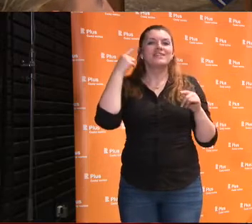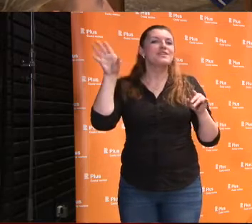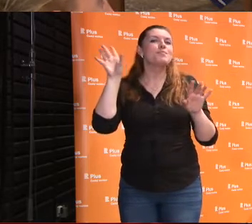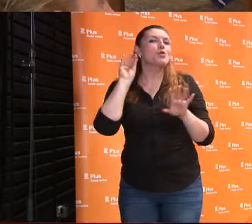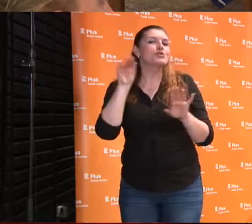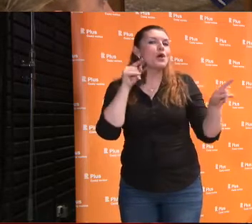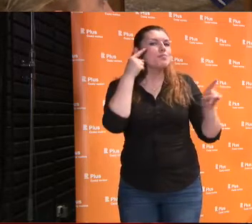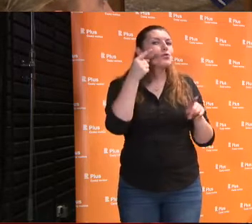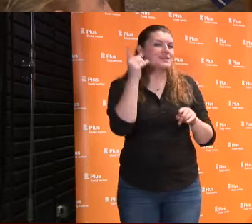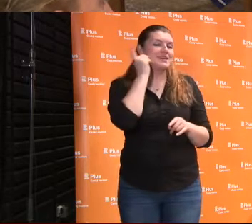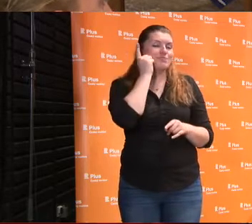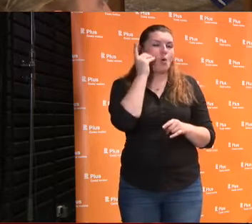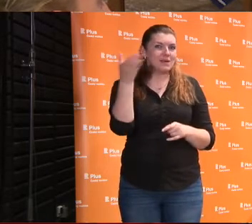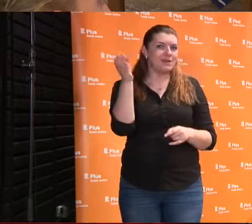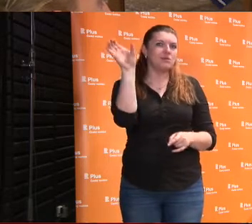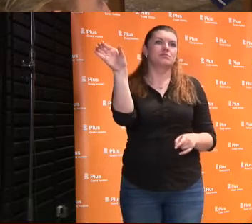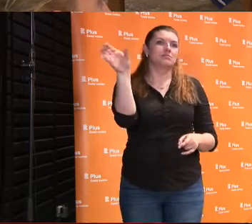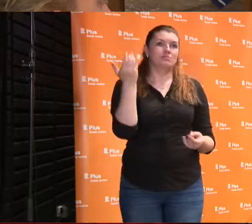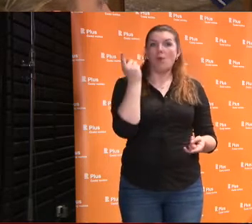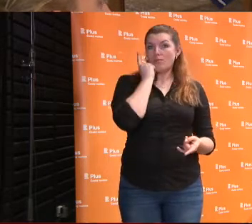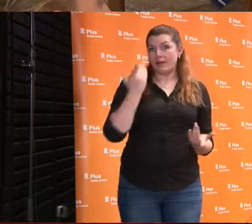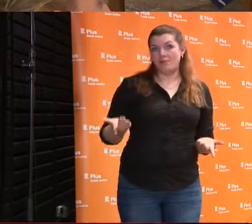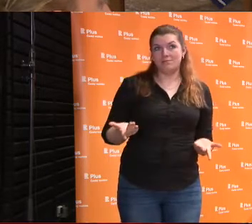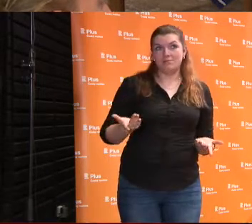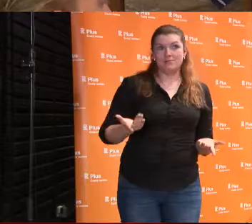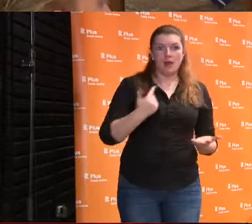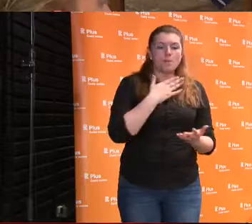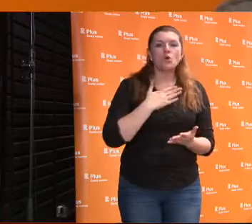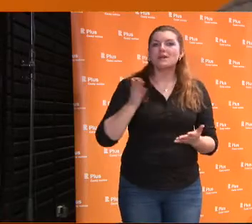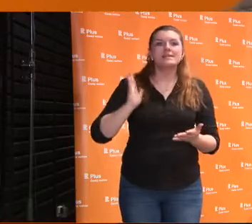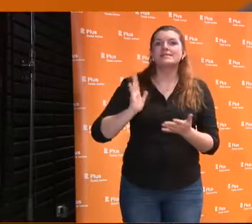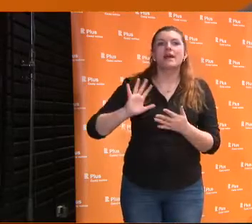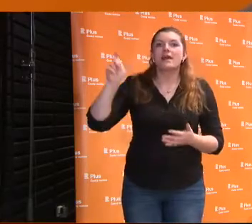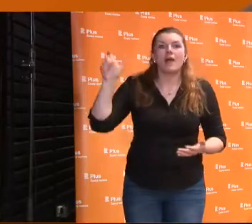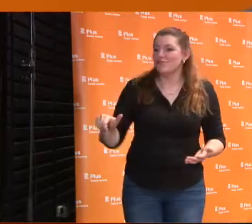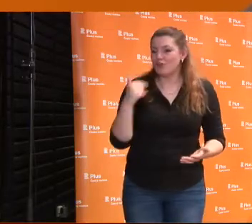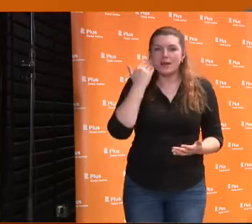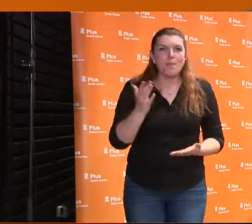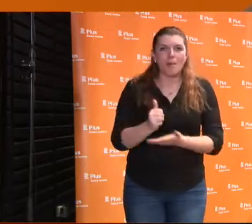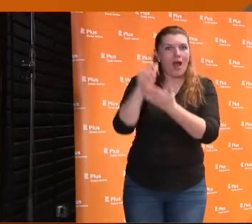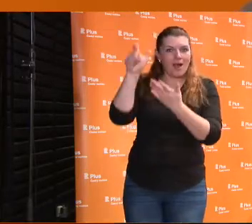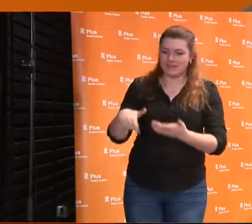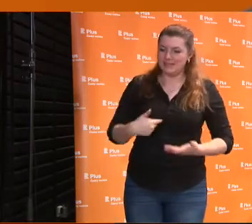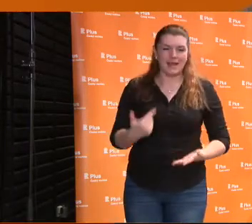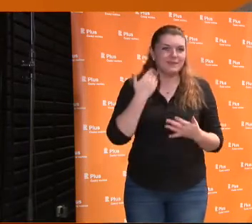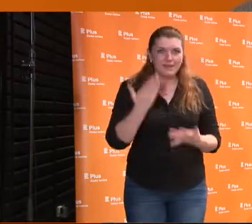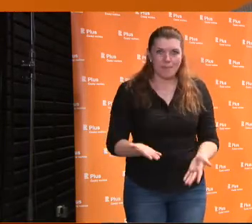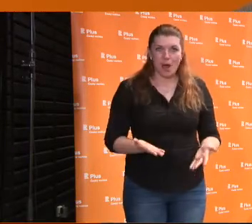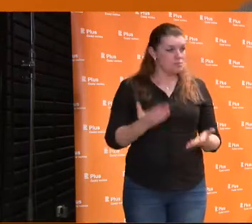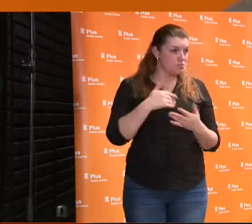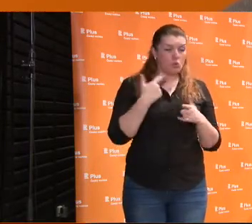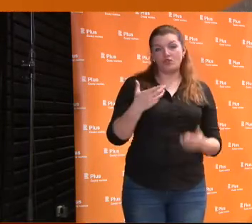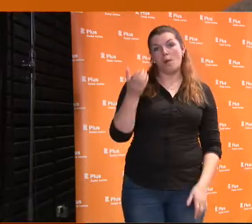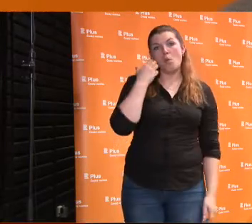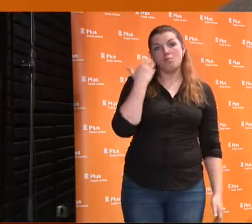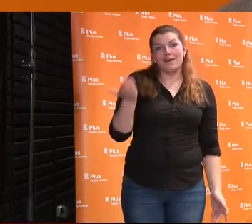tak, ukazuju mobil. Já vzhledem k tomu, že nemám sekretářku, nemám žádnou asistentku ani asistenta, sekretáře, tak používám tohle